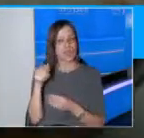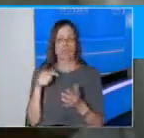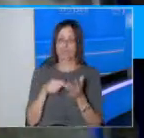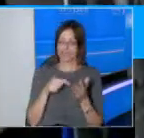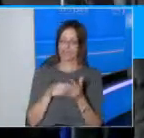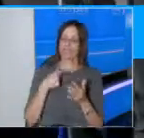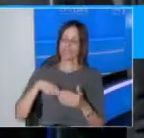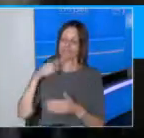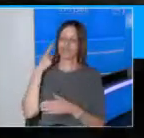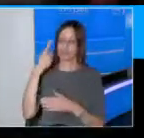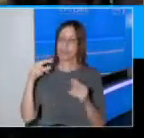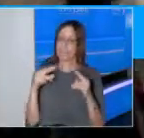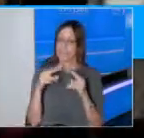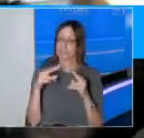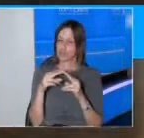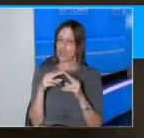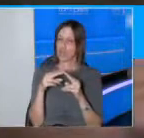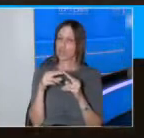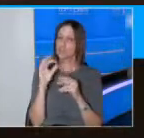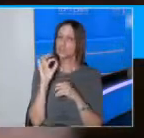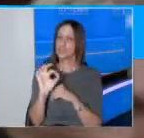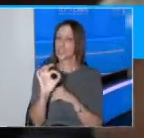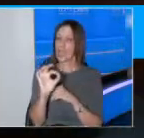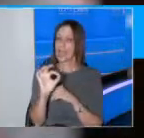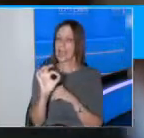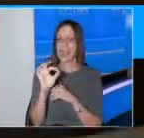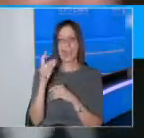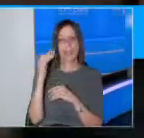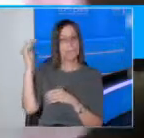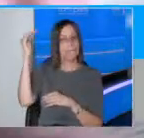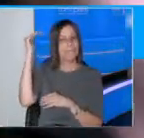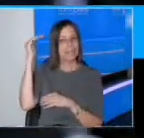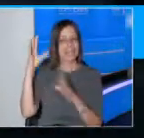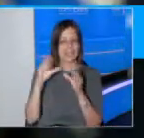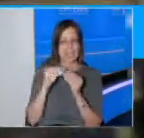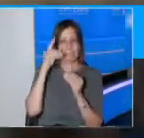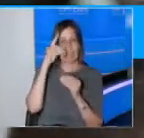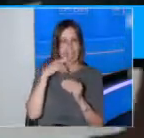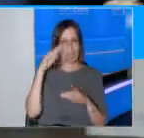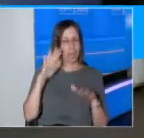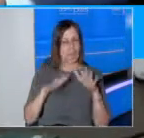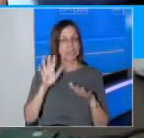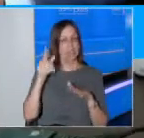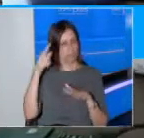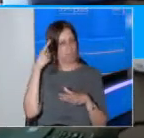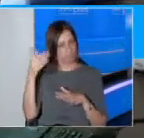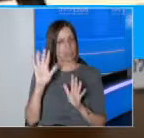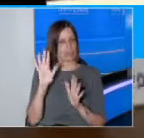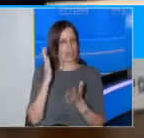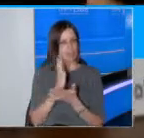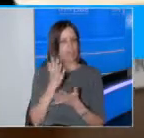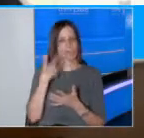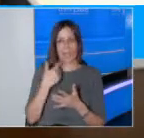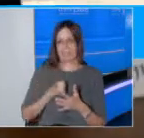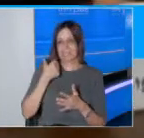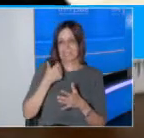אנחנו יודעים גם שהפגישה של בני גנץ ואבו מאזן הייתה על דעתו, האם גם מה שאומרת שרת הפנים